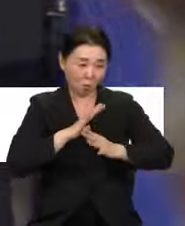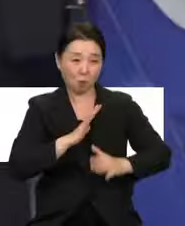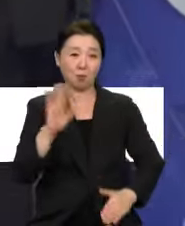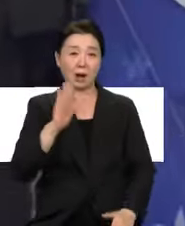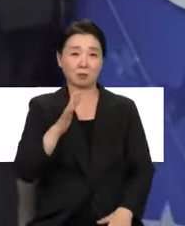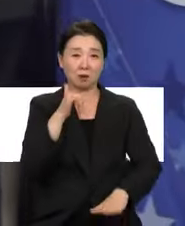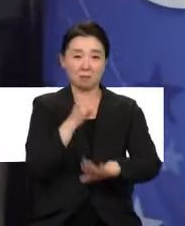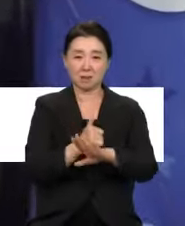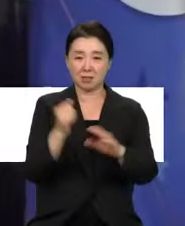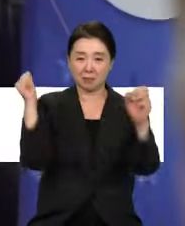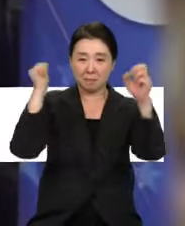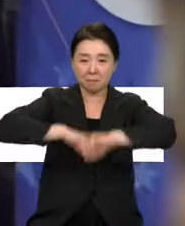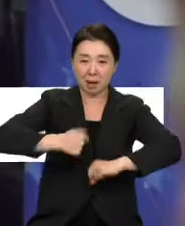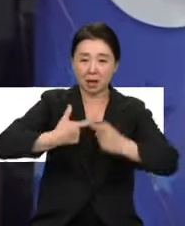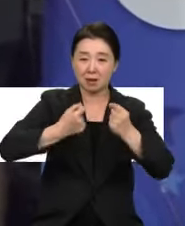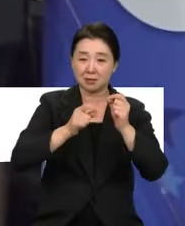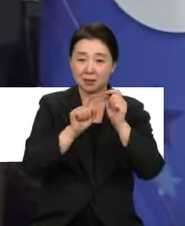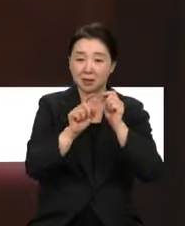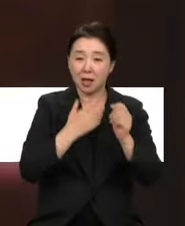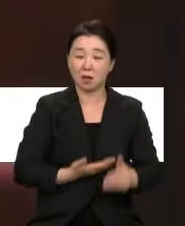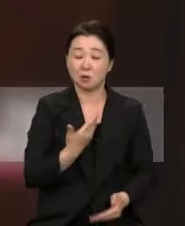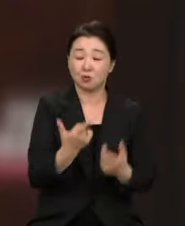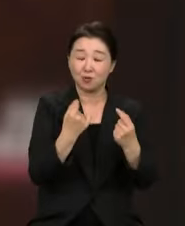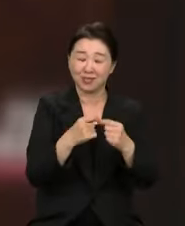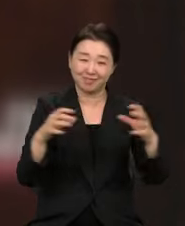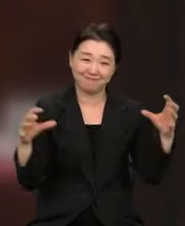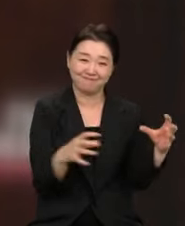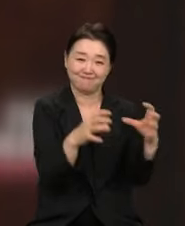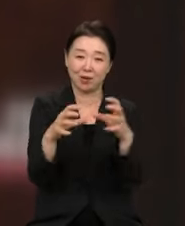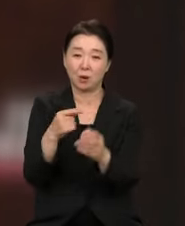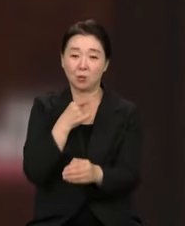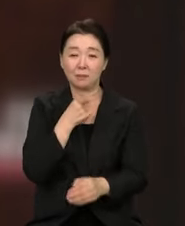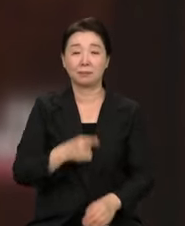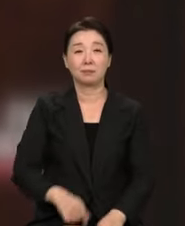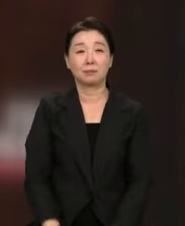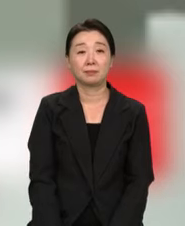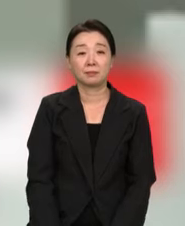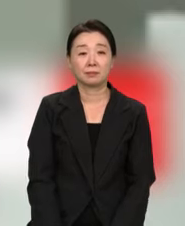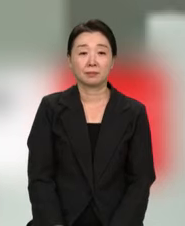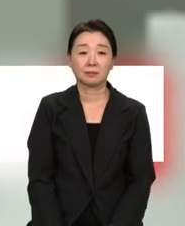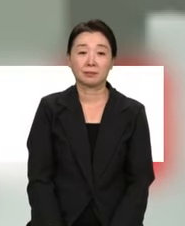종말을 예고하는 방으로 집도를 끌어올리 겁니다